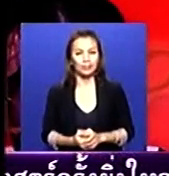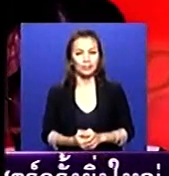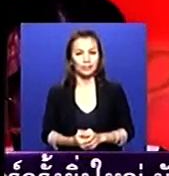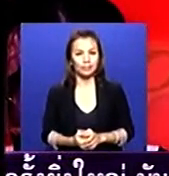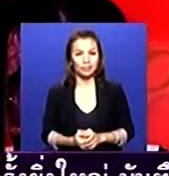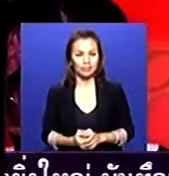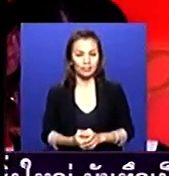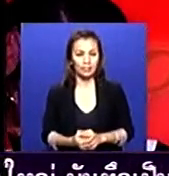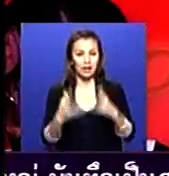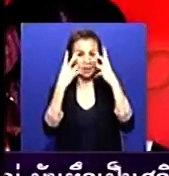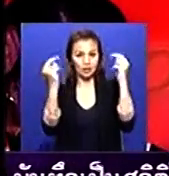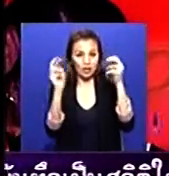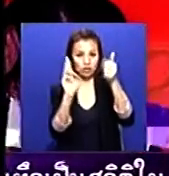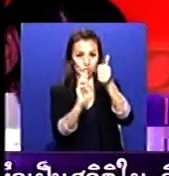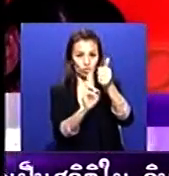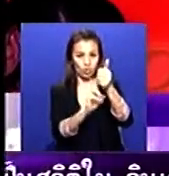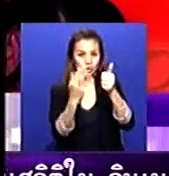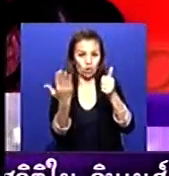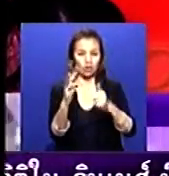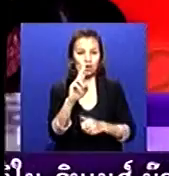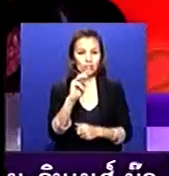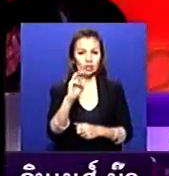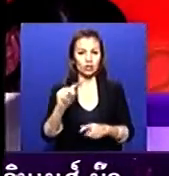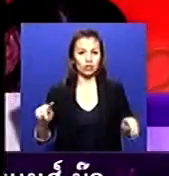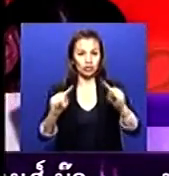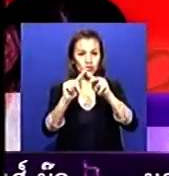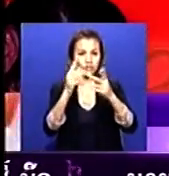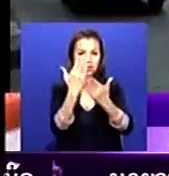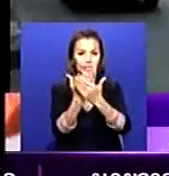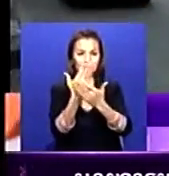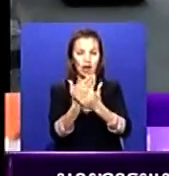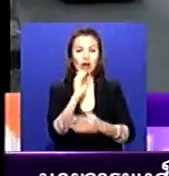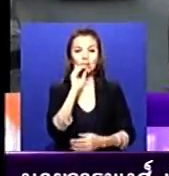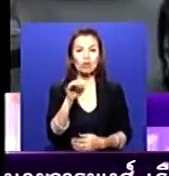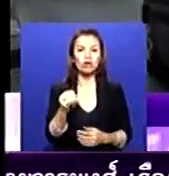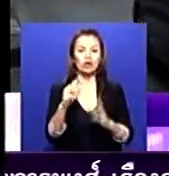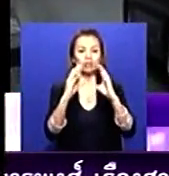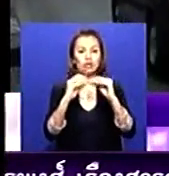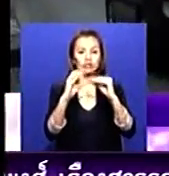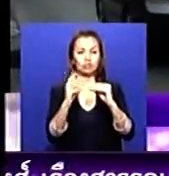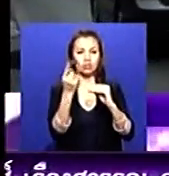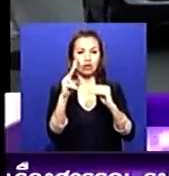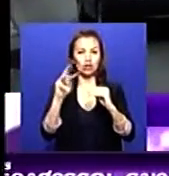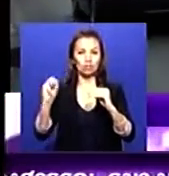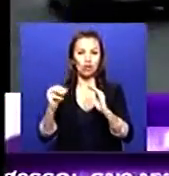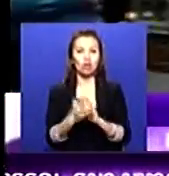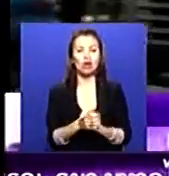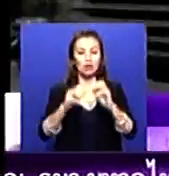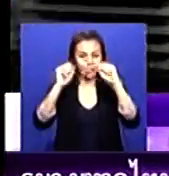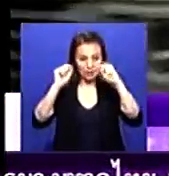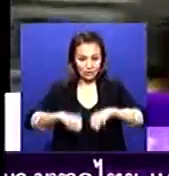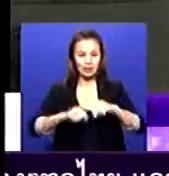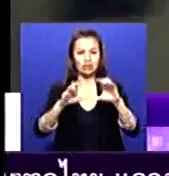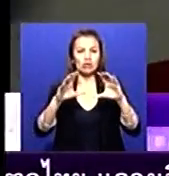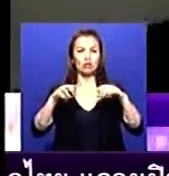นายกิติรัตน์ นรนองรองนายกรัฐมนตรีและรัฐมนตรีว่าการกระทรวงการคลังได้เปิดเผยว่าที่ประชุมคณะรัฐมนตรีมีมติเห็นชอบหลัก